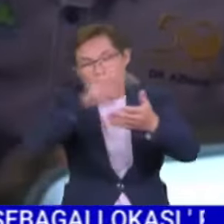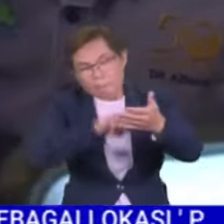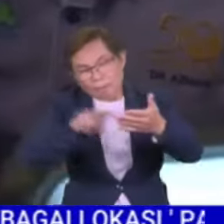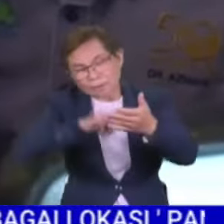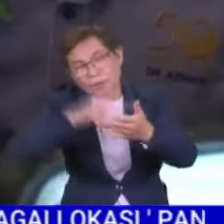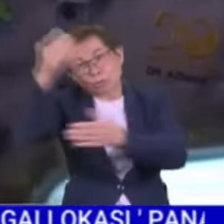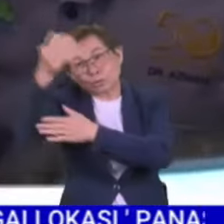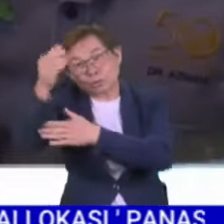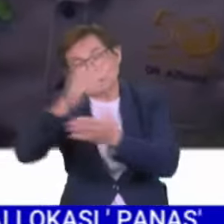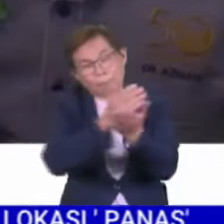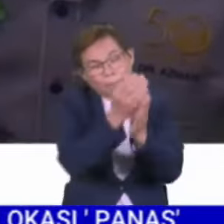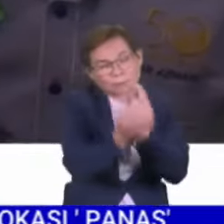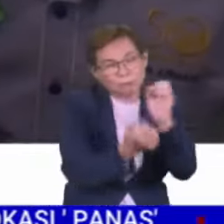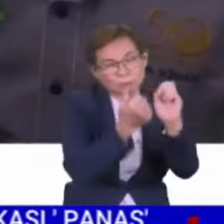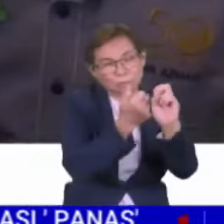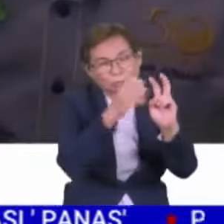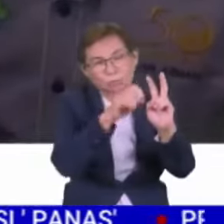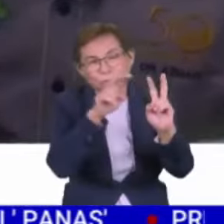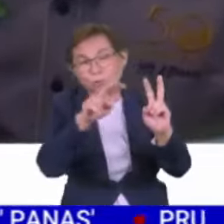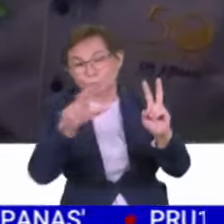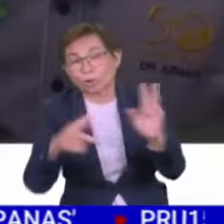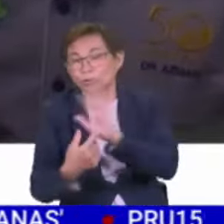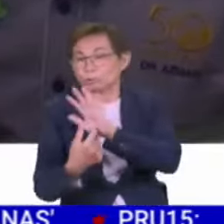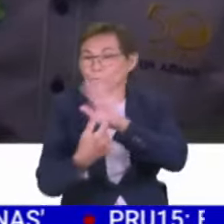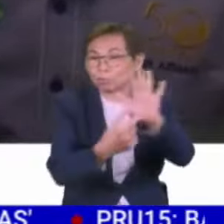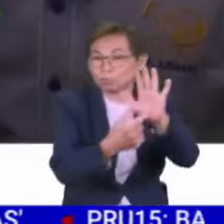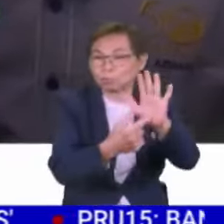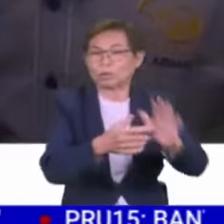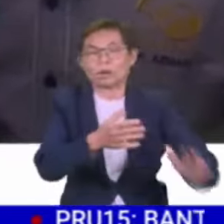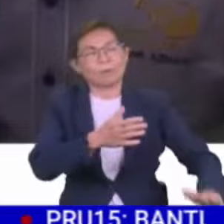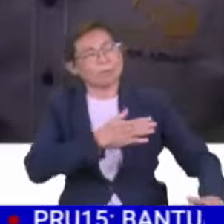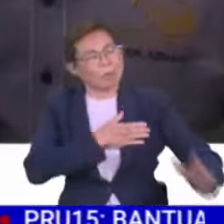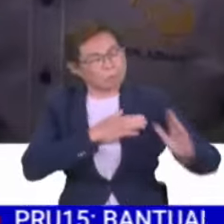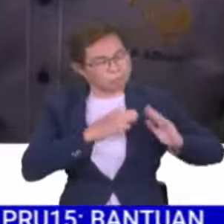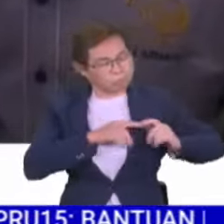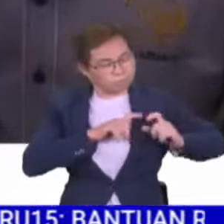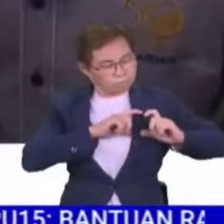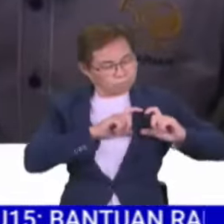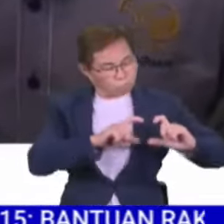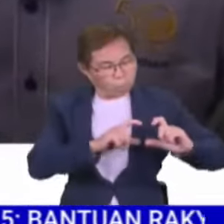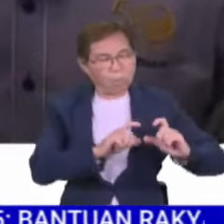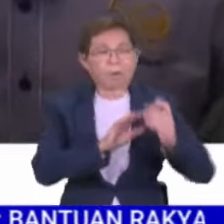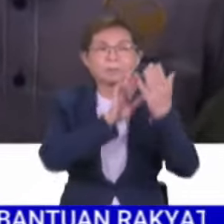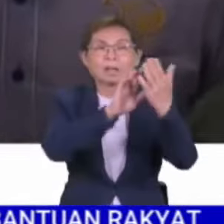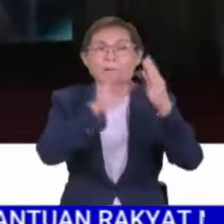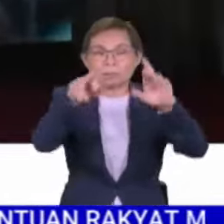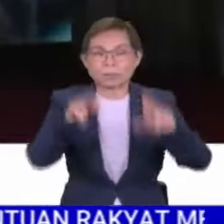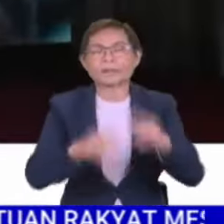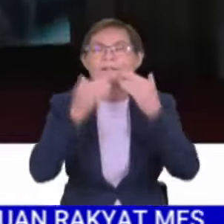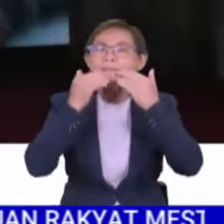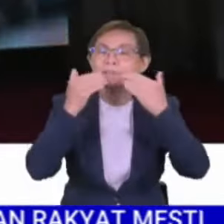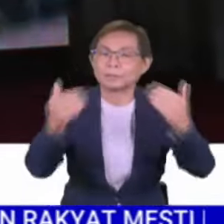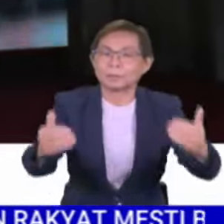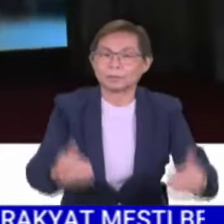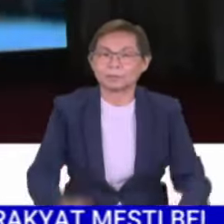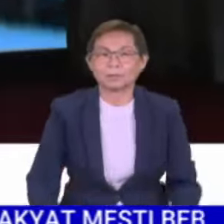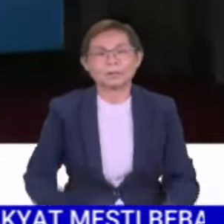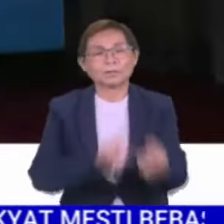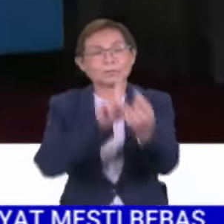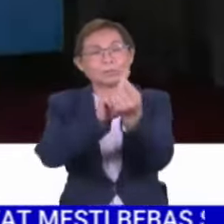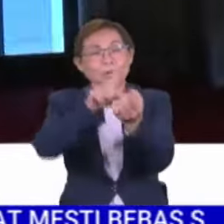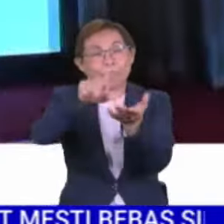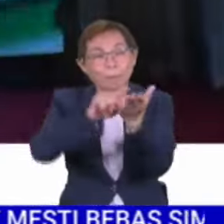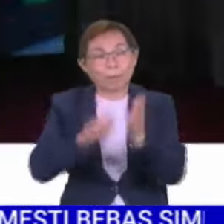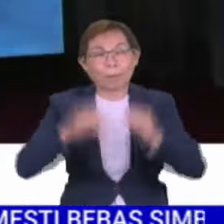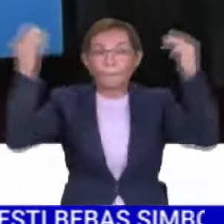bajet kita untuk 2023 juga, menunjukkan keprihatinan kita kepada rakyat. Terima kasih. Beliau ditemui